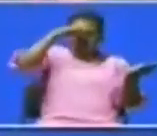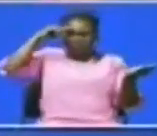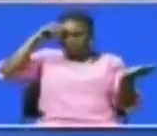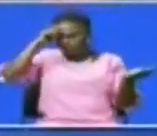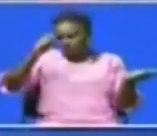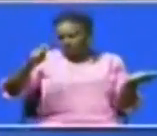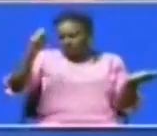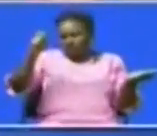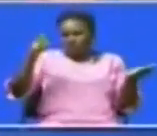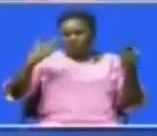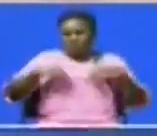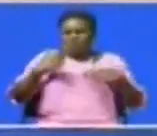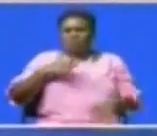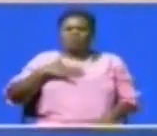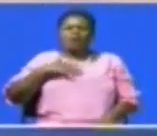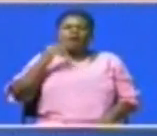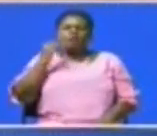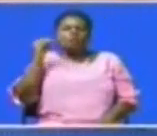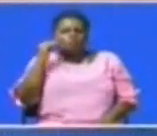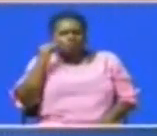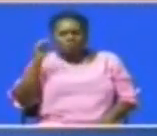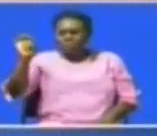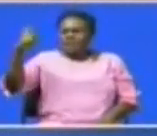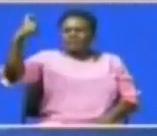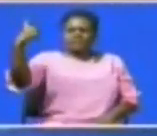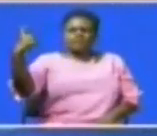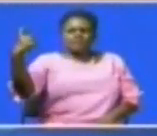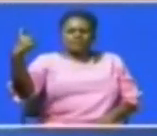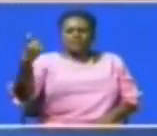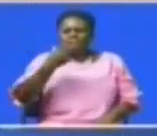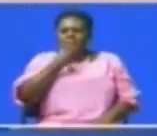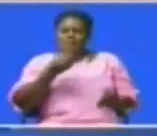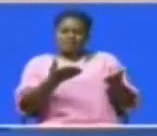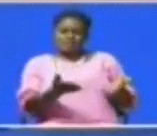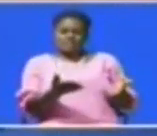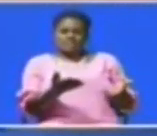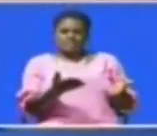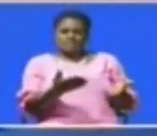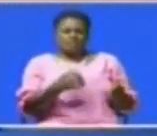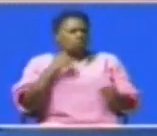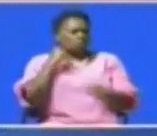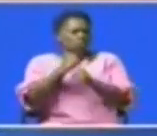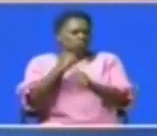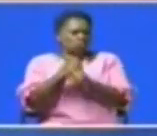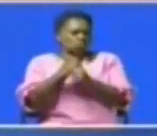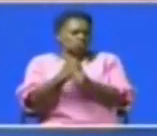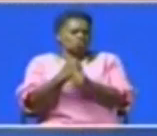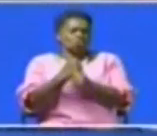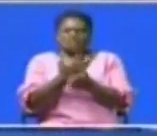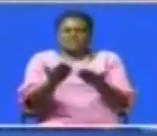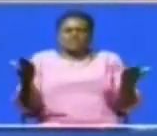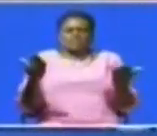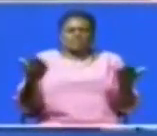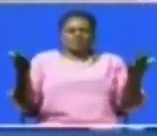heshima ya watu wangu nyumbani. Your Excellency, huyu bingwa amekufanyia kitu ambacho forever you